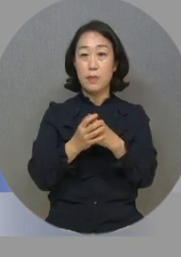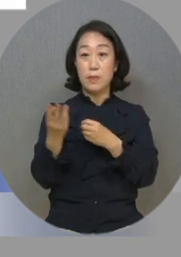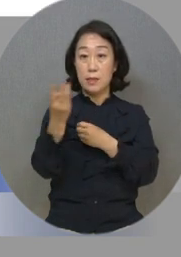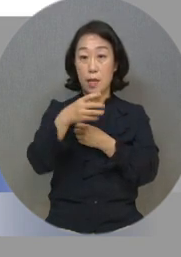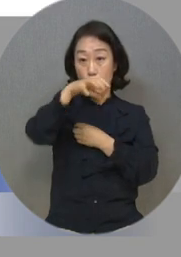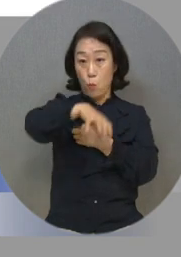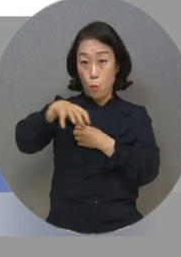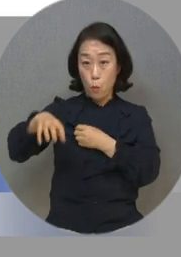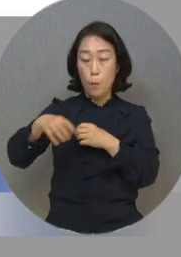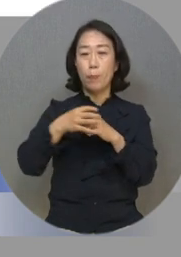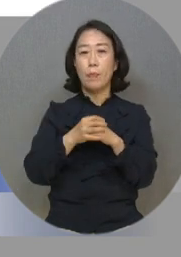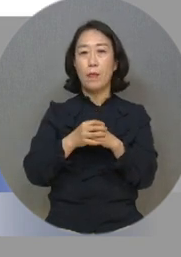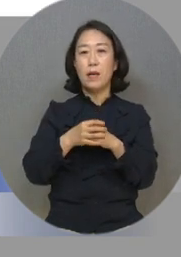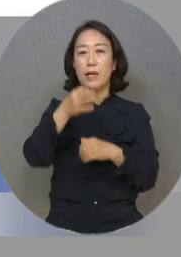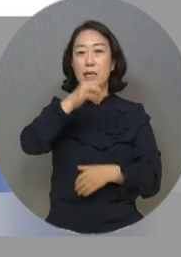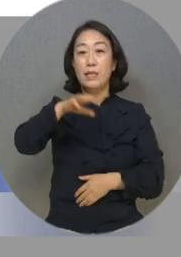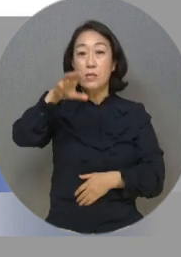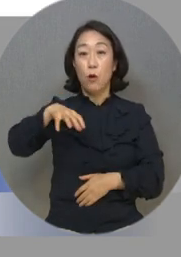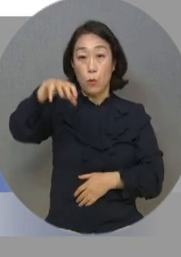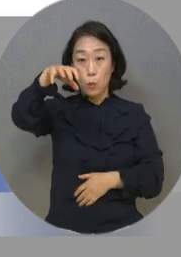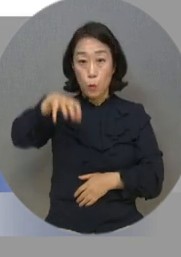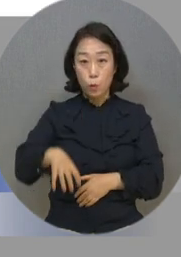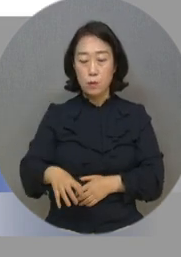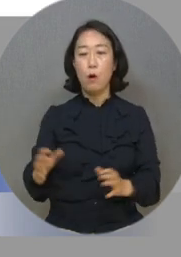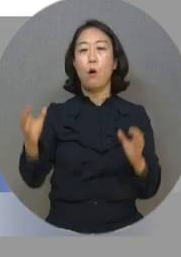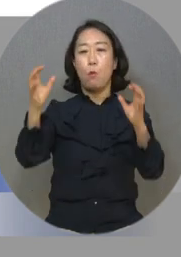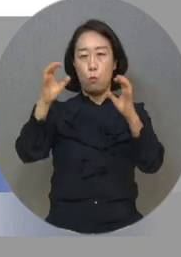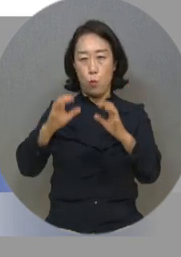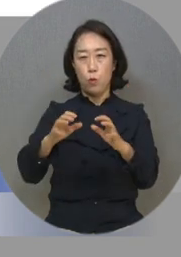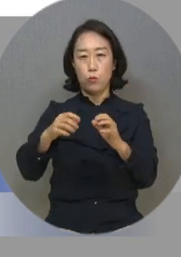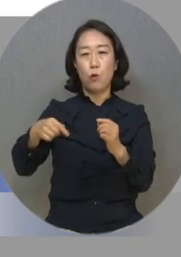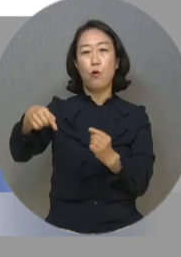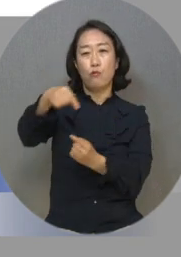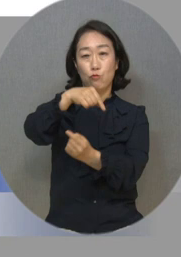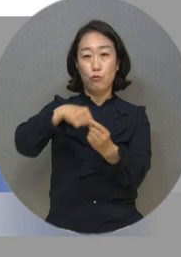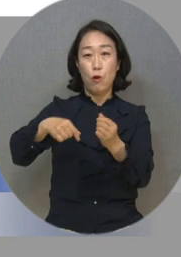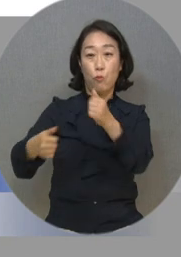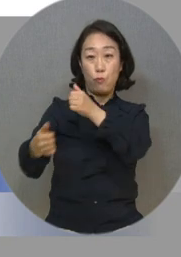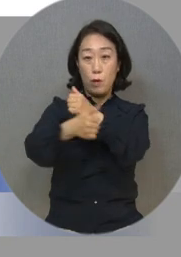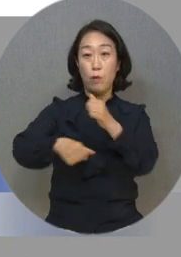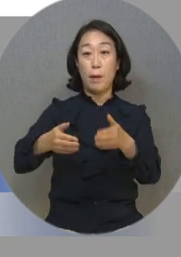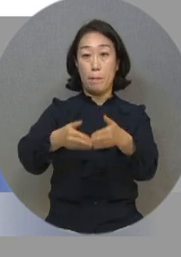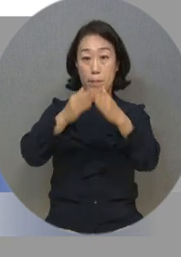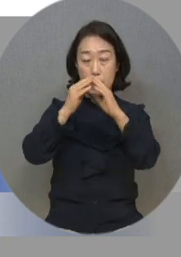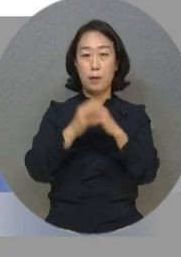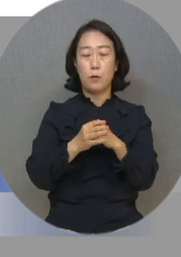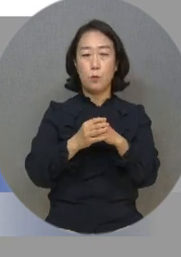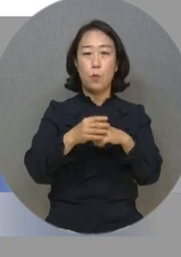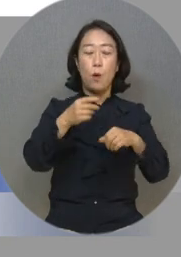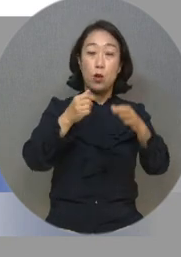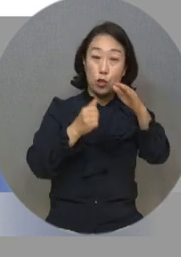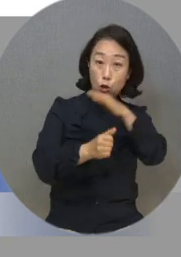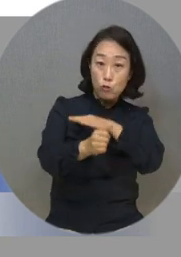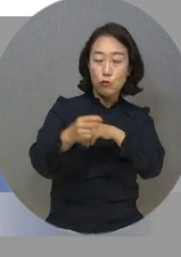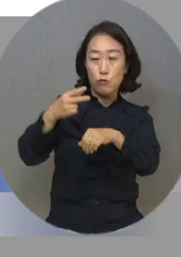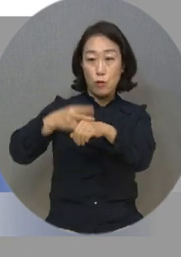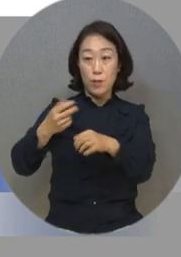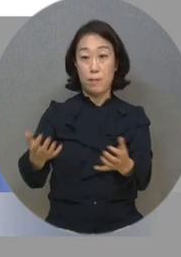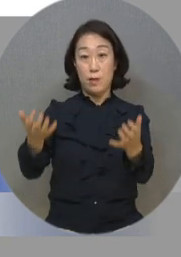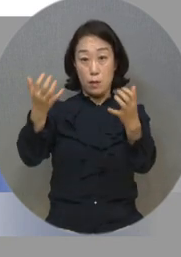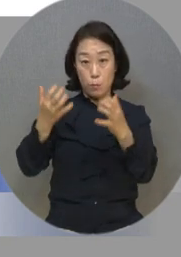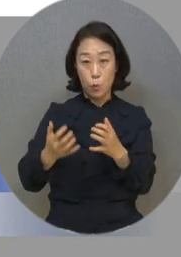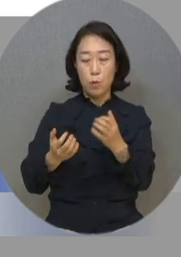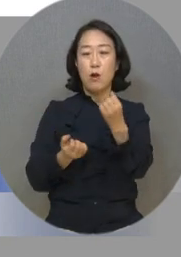기관은 2000 선수촌에서 관련 운영위원회를 발족하고이 장행 국가대표 선수와 지도자 등이 참석한 가운데